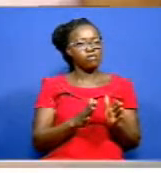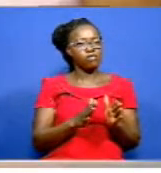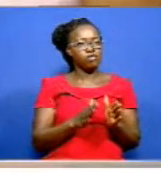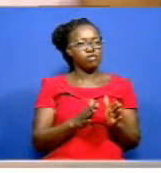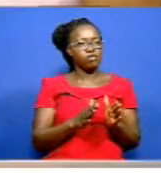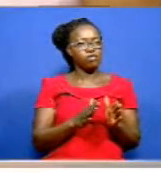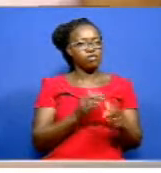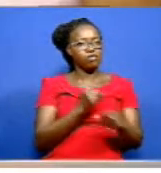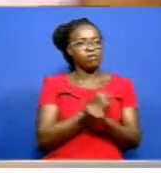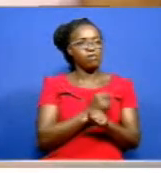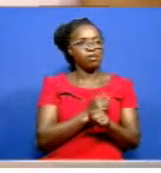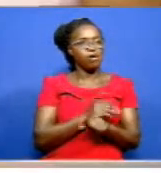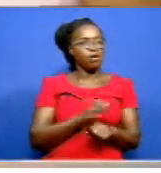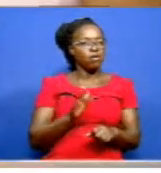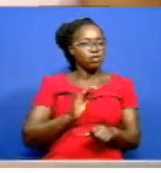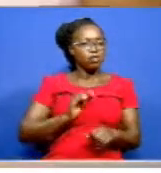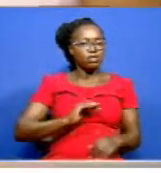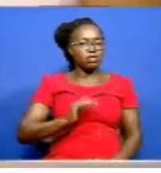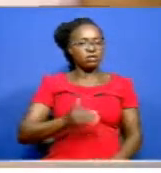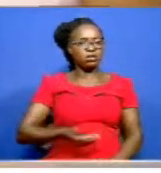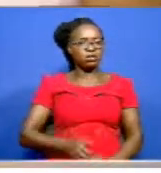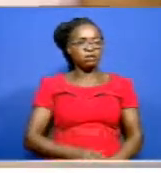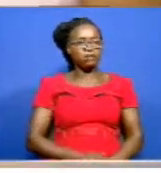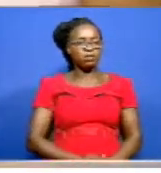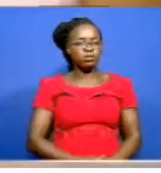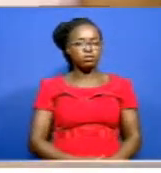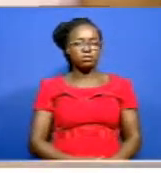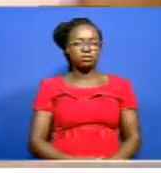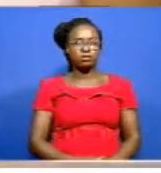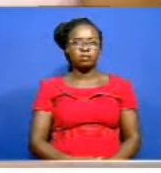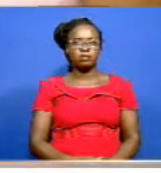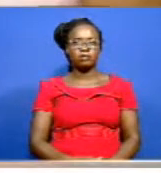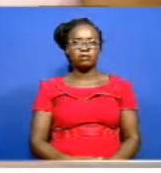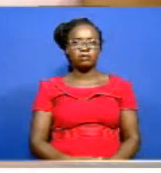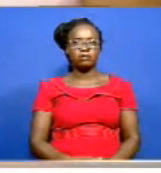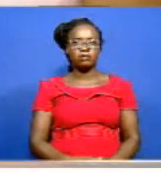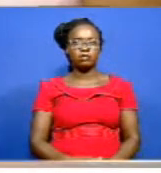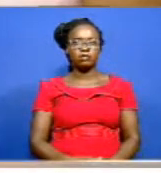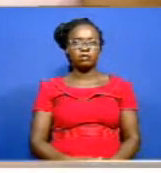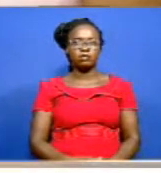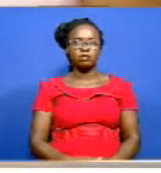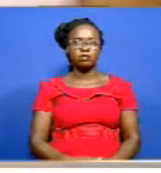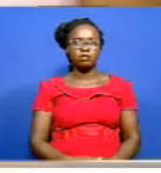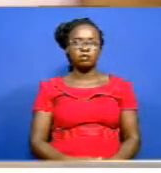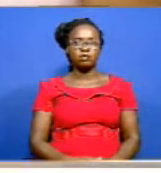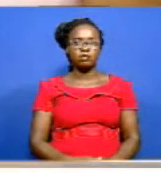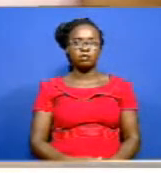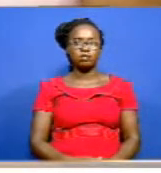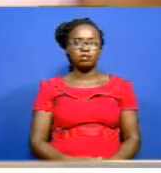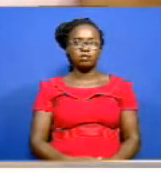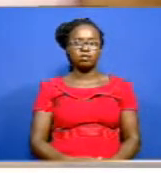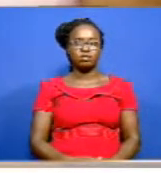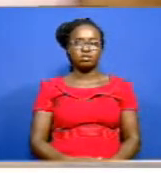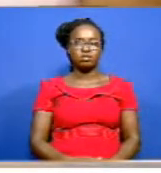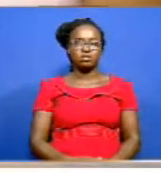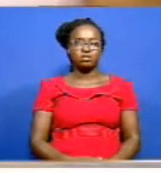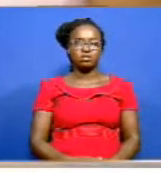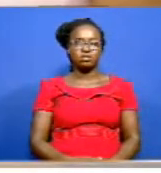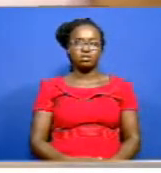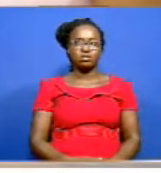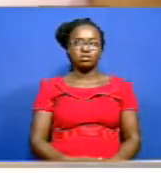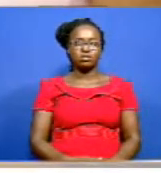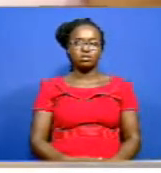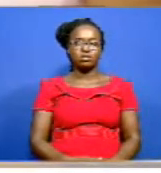kuwalinda akina mama ambao ni wajawazito, wafanye nini, na anapokuja kwenu hospitali pia labda nyinyi mtamsaidia na nini?